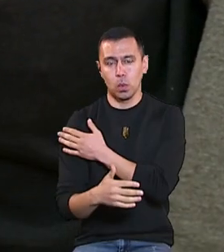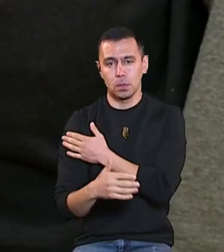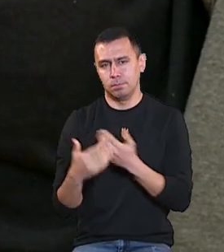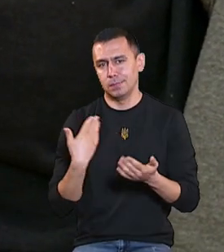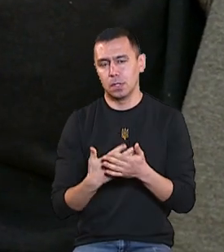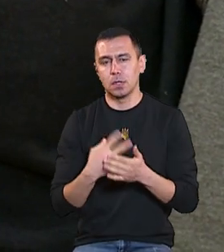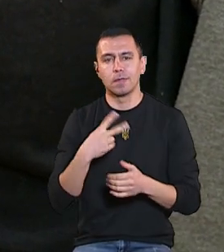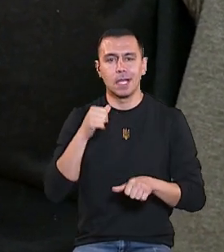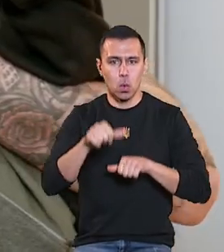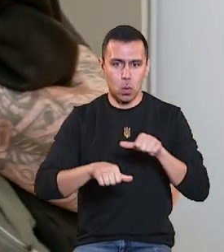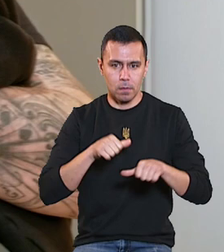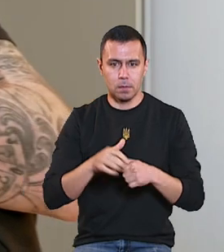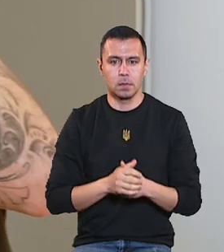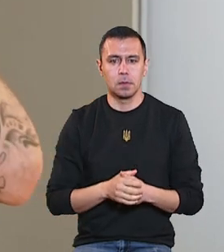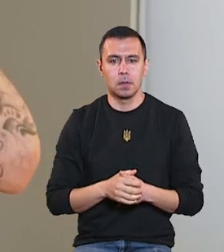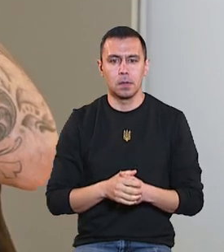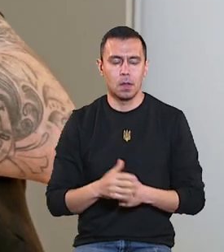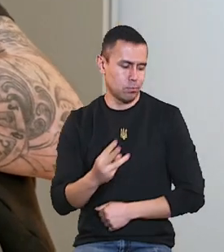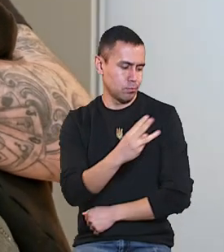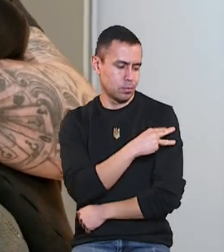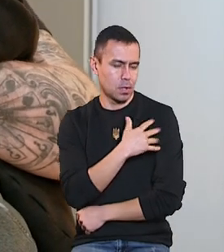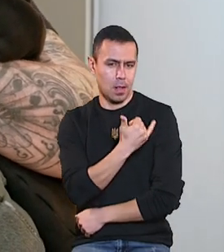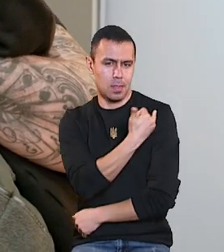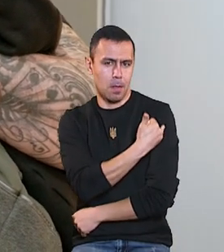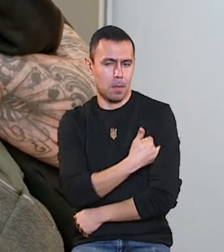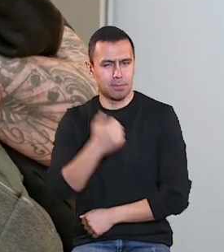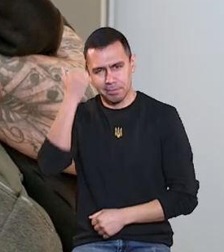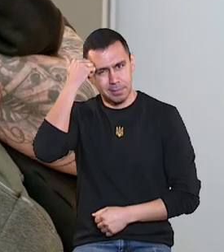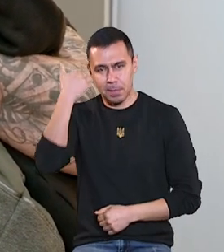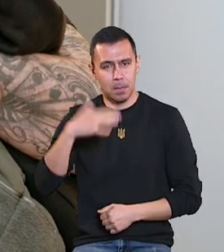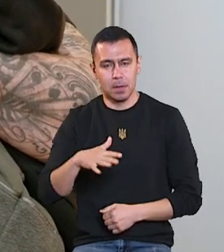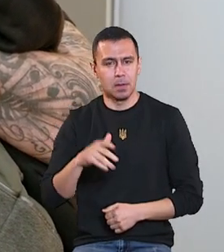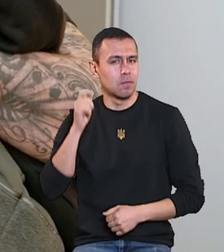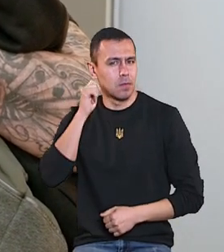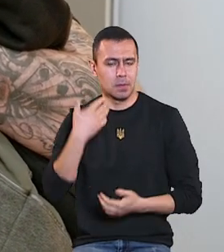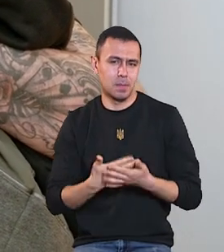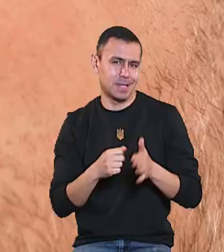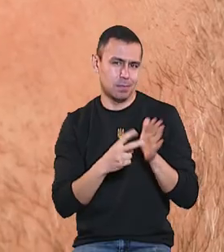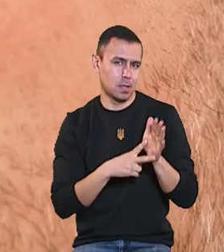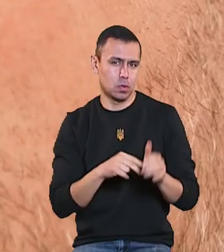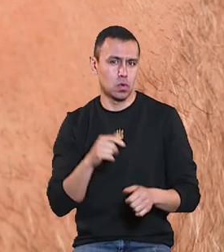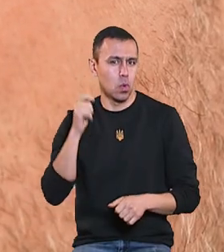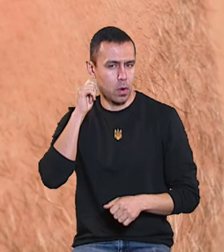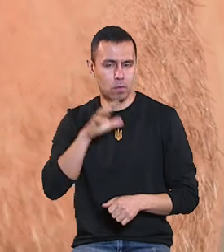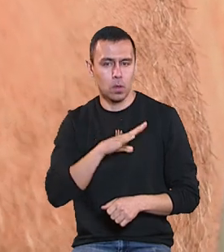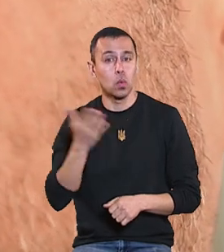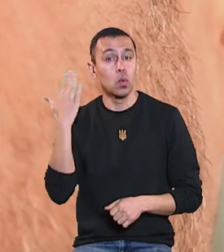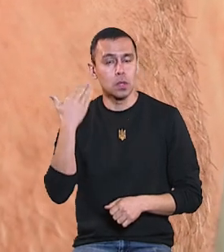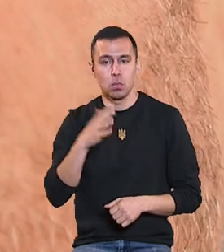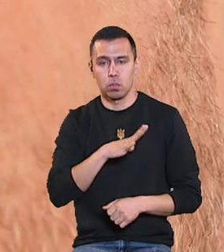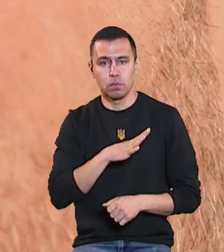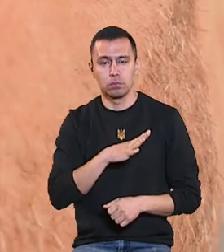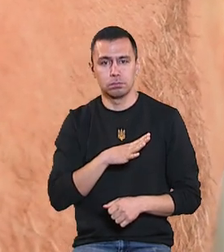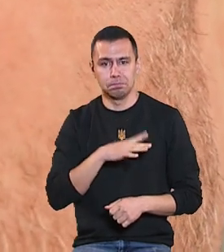близько 20 років. За татуювання я ще набив, не пам'ятаю. У віці, певно, 17 років. Уже тоді, каже, був